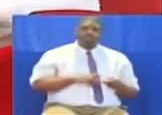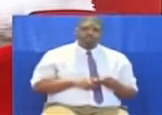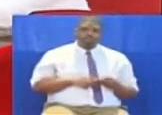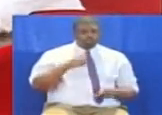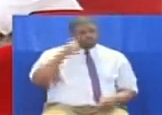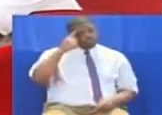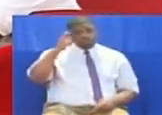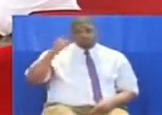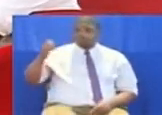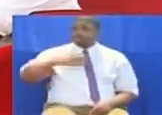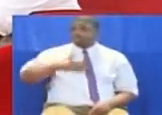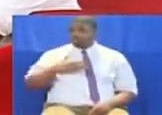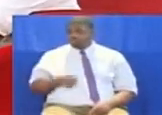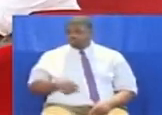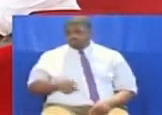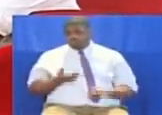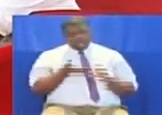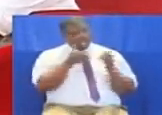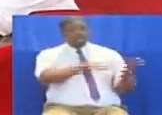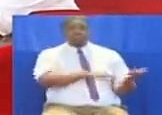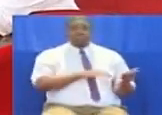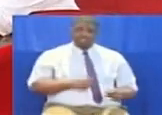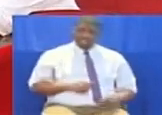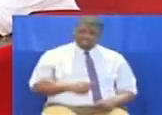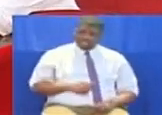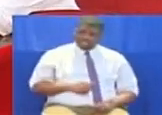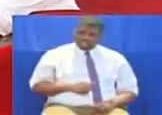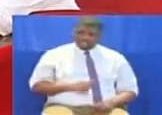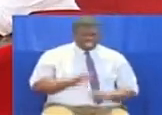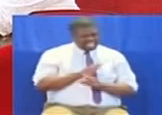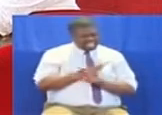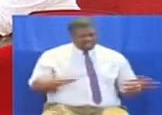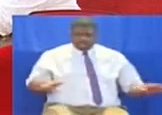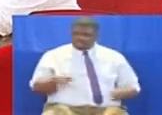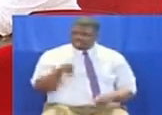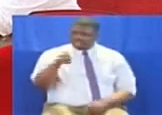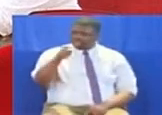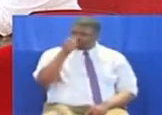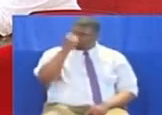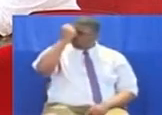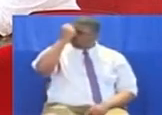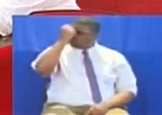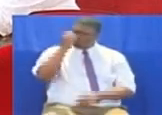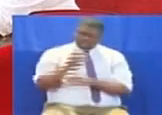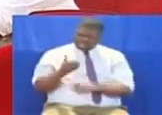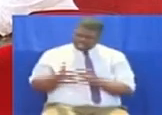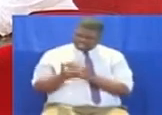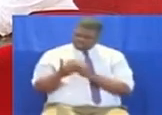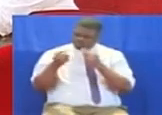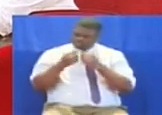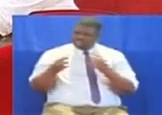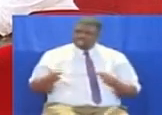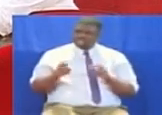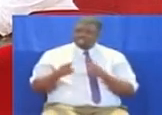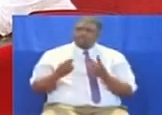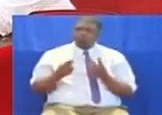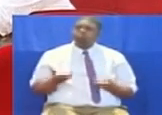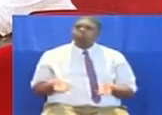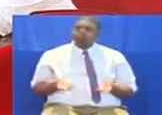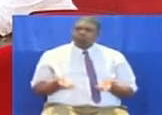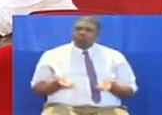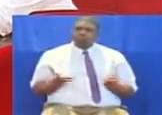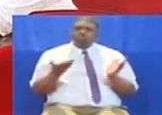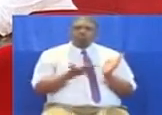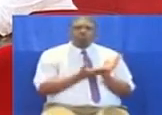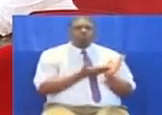Ndoto yangu nimeoteshwa afe. Kabisa unaona kabisa mnajenga upinzani au mnabomoa nchi? Unaomba